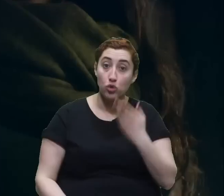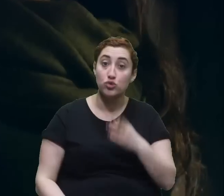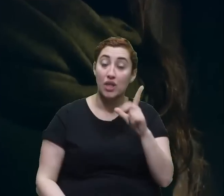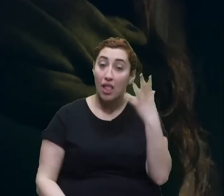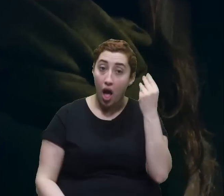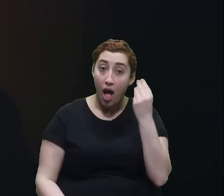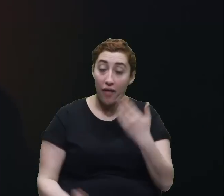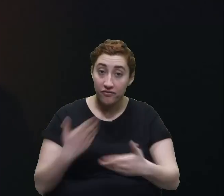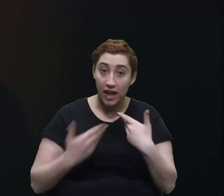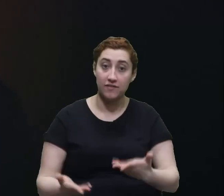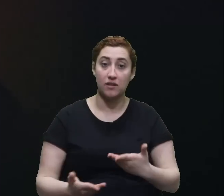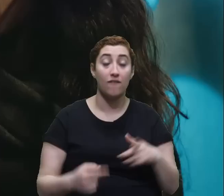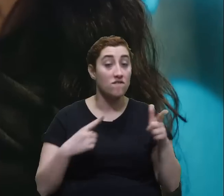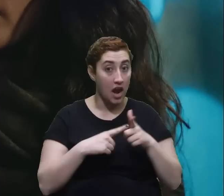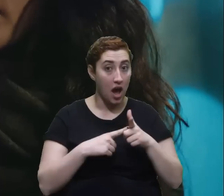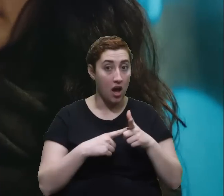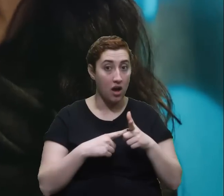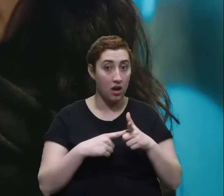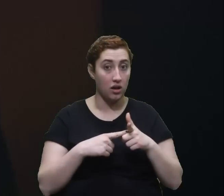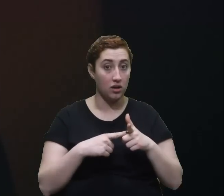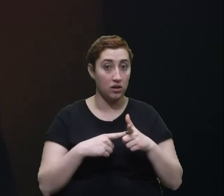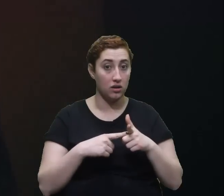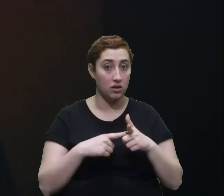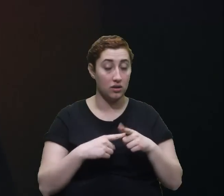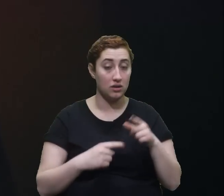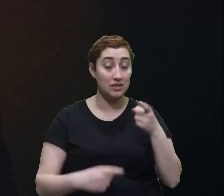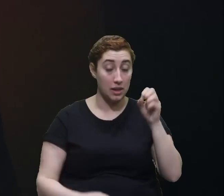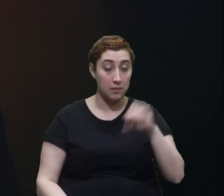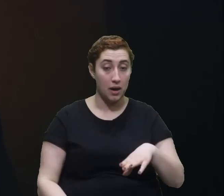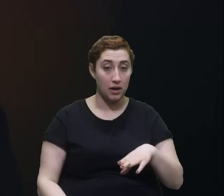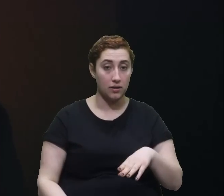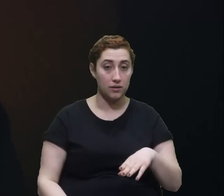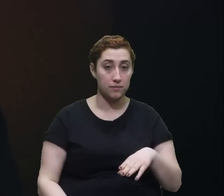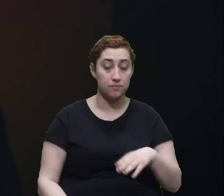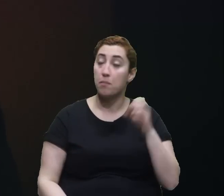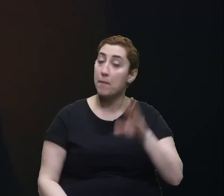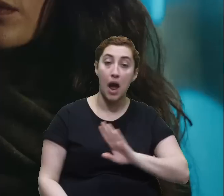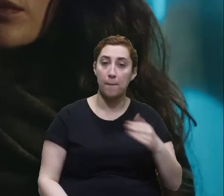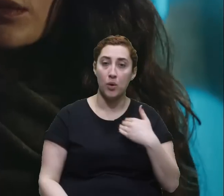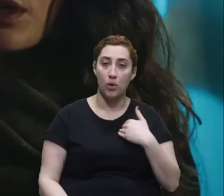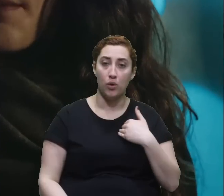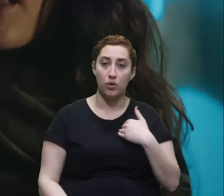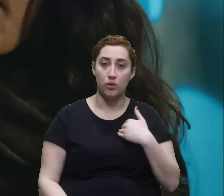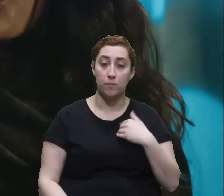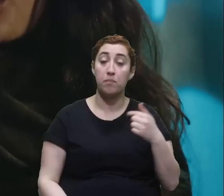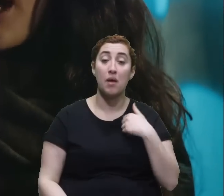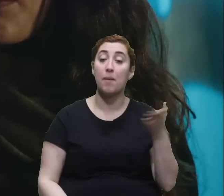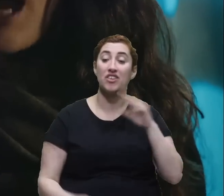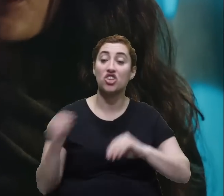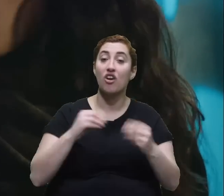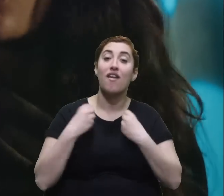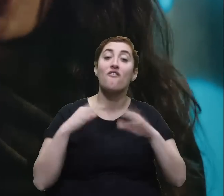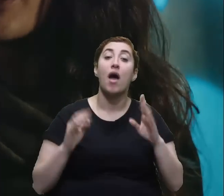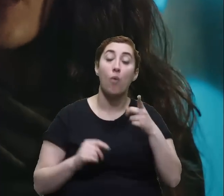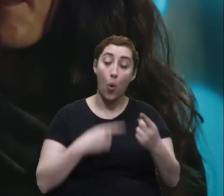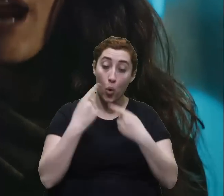Leyla, anlat. Farah! Ünlük silah at. Atmıyorum. Bana başka çare